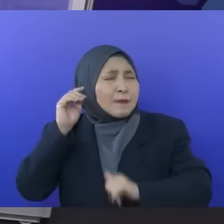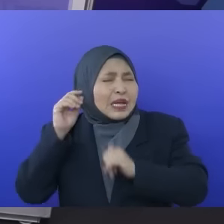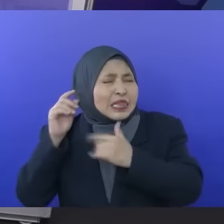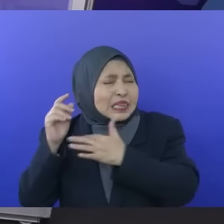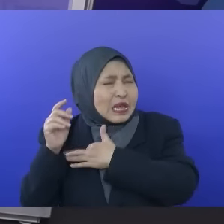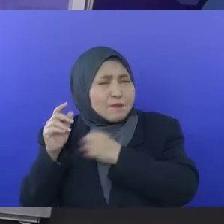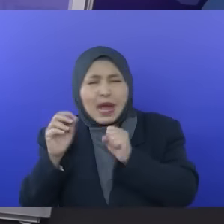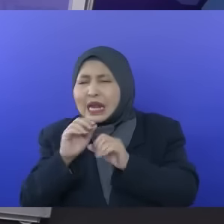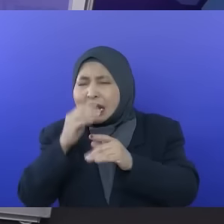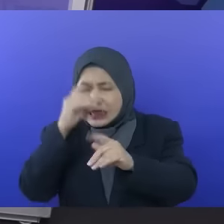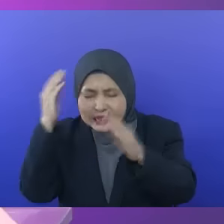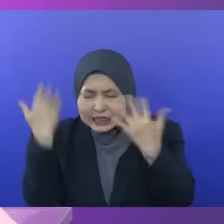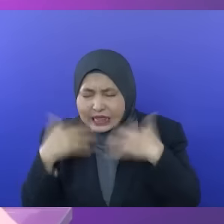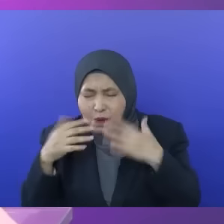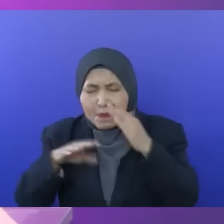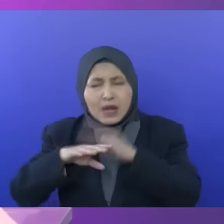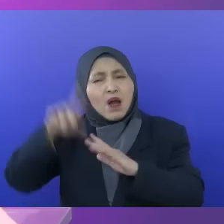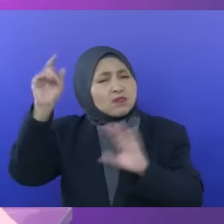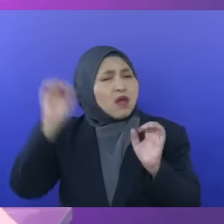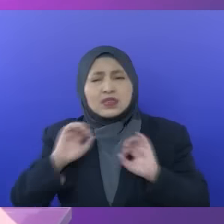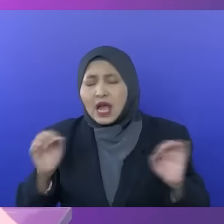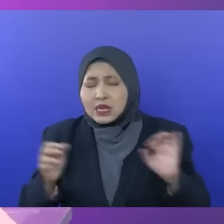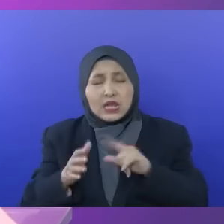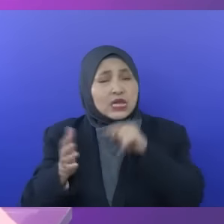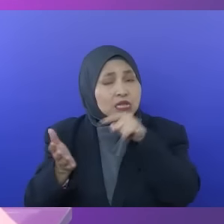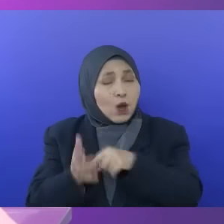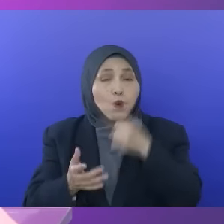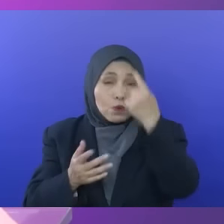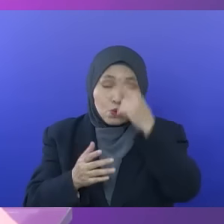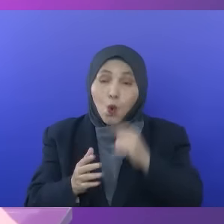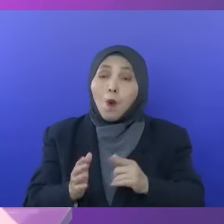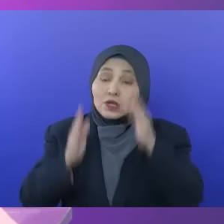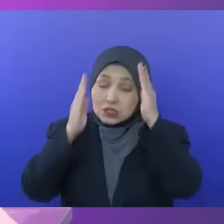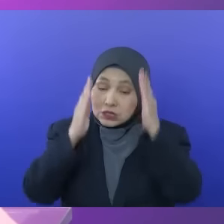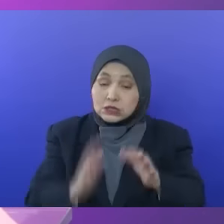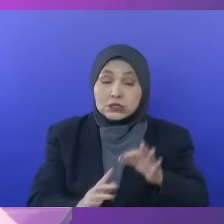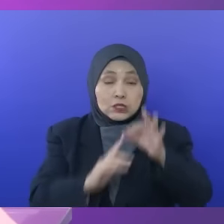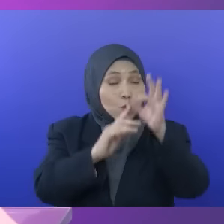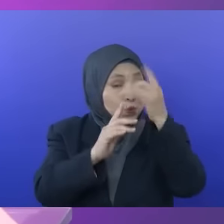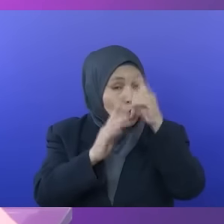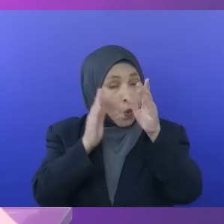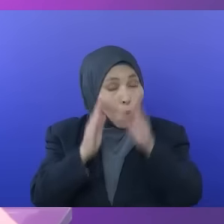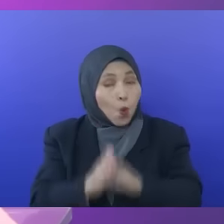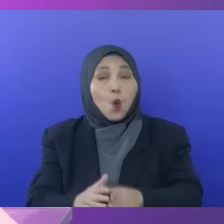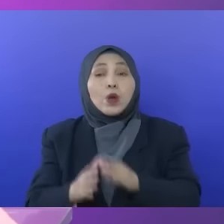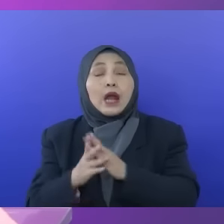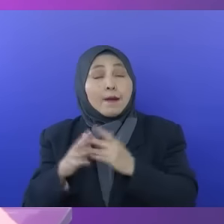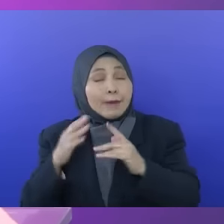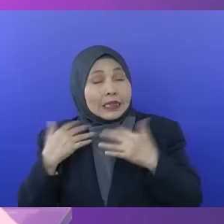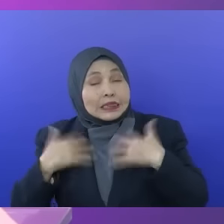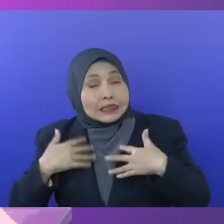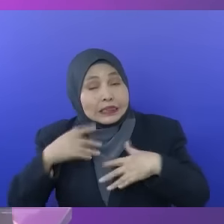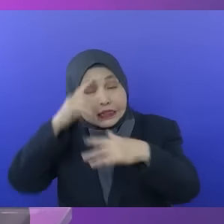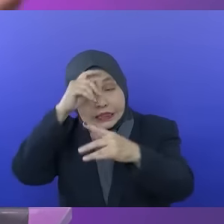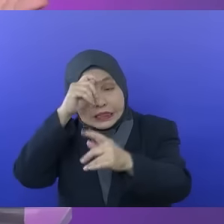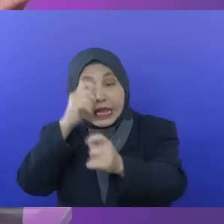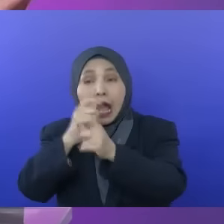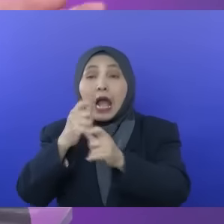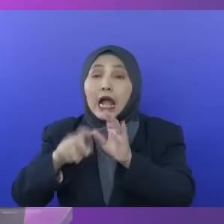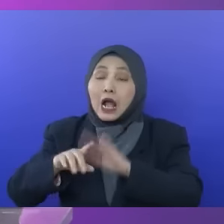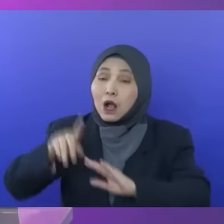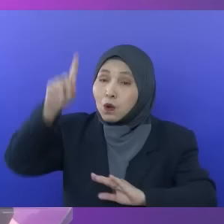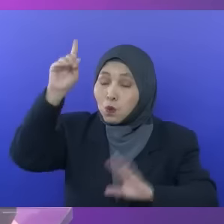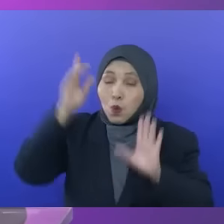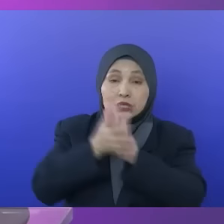ini spesifik kepada orang yang bertakwa orang bertakwa yang dinyatakan sifatnya pada ayat nomor 3 dan 4 tapi di dalam surah